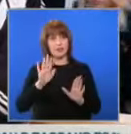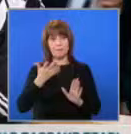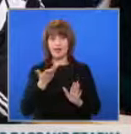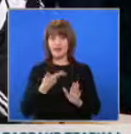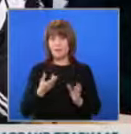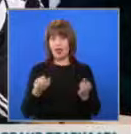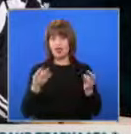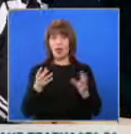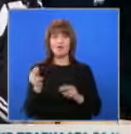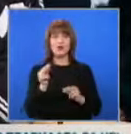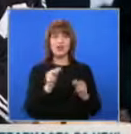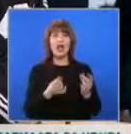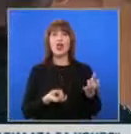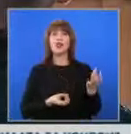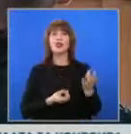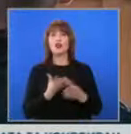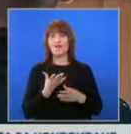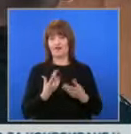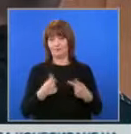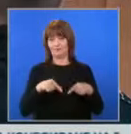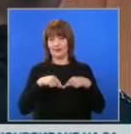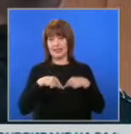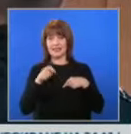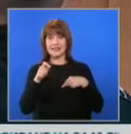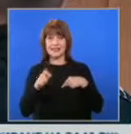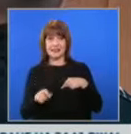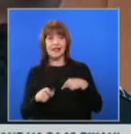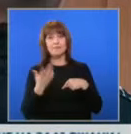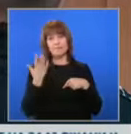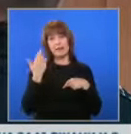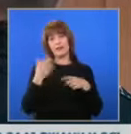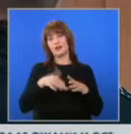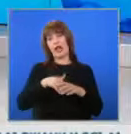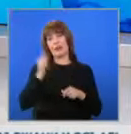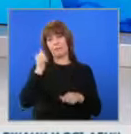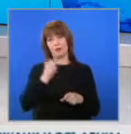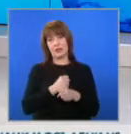ново заседание с нов съдия, тъй като предишният напусна системата.